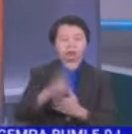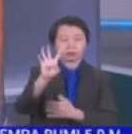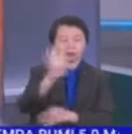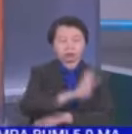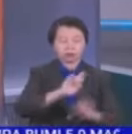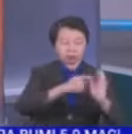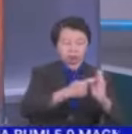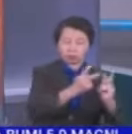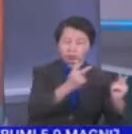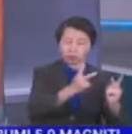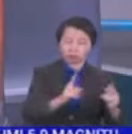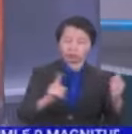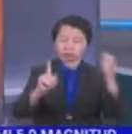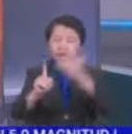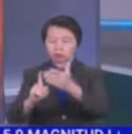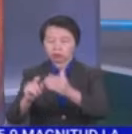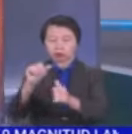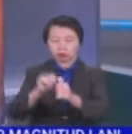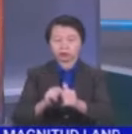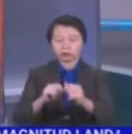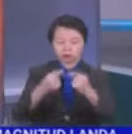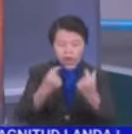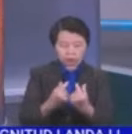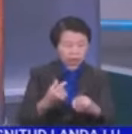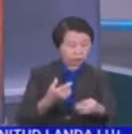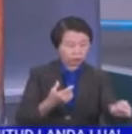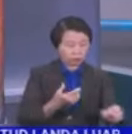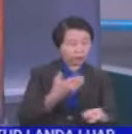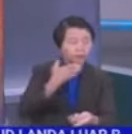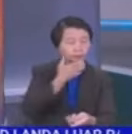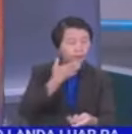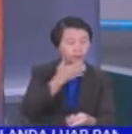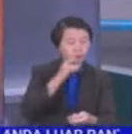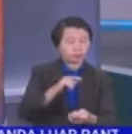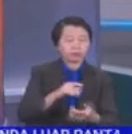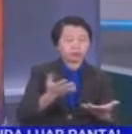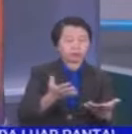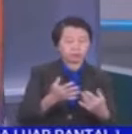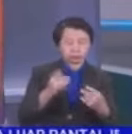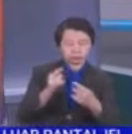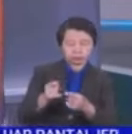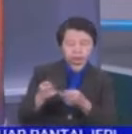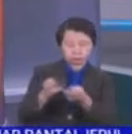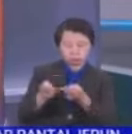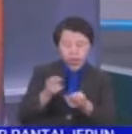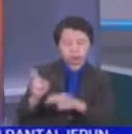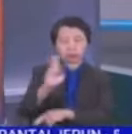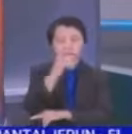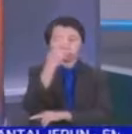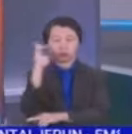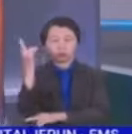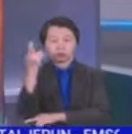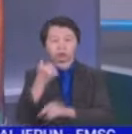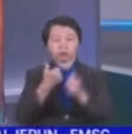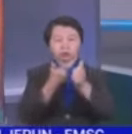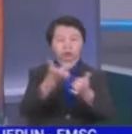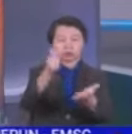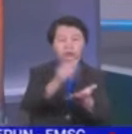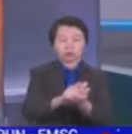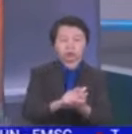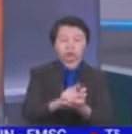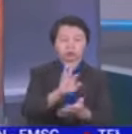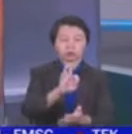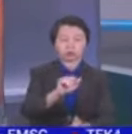bermula Khamis lalu menyasarkan kecaknaan golongan belia terhadap isu pemuliharaan dan pengurusan hutan. Ikuti laporan